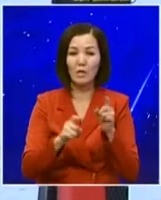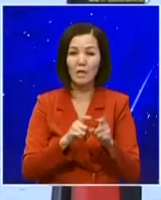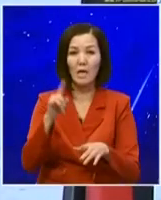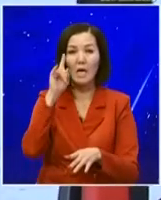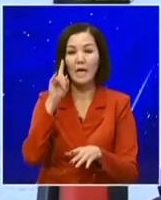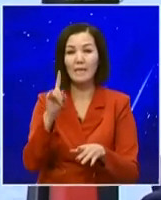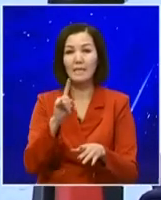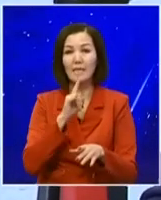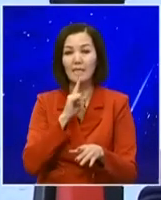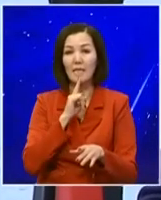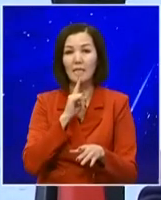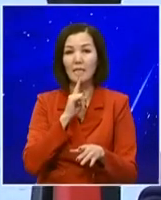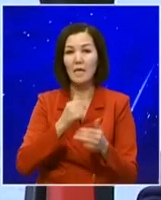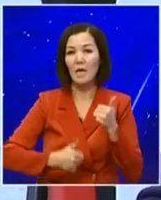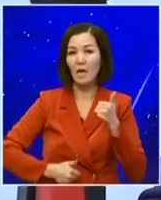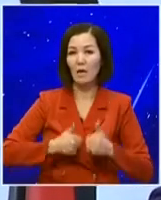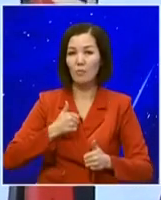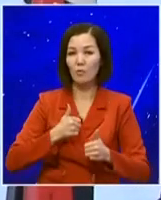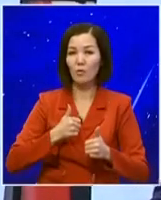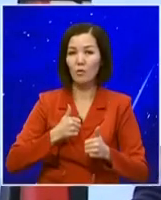Қазақстан еліміздің абыройын көтеру,